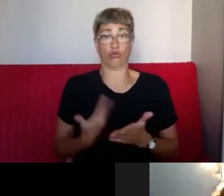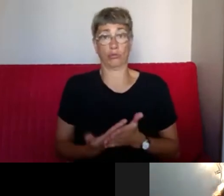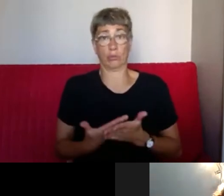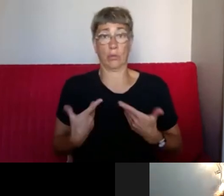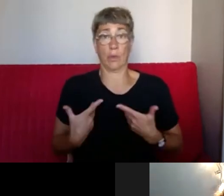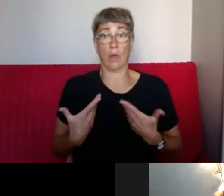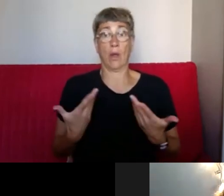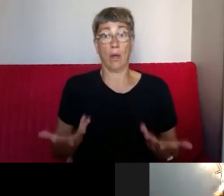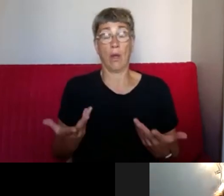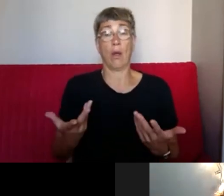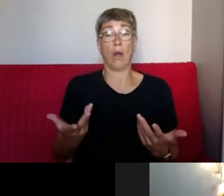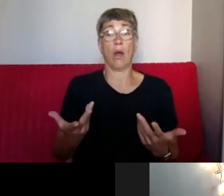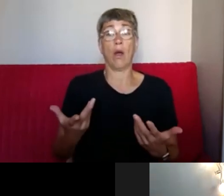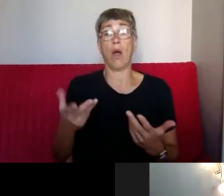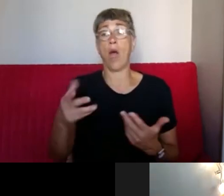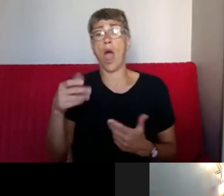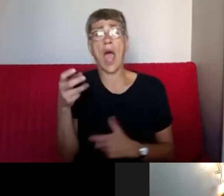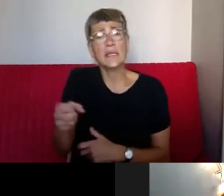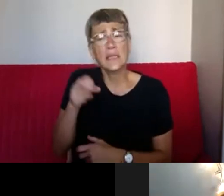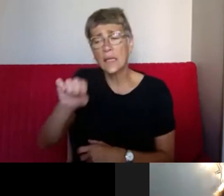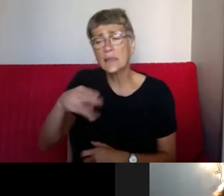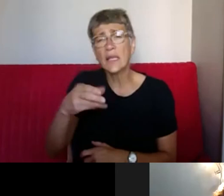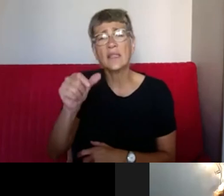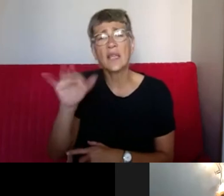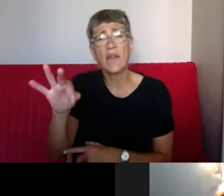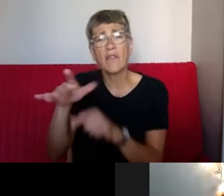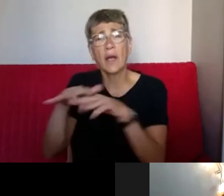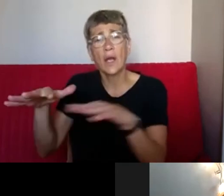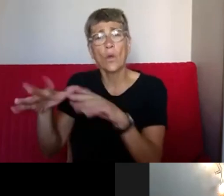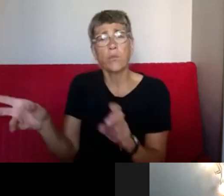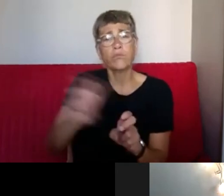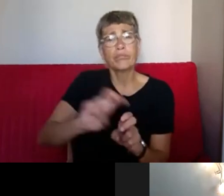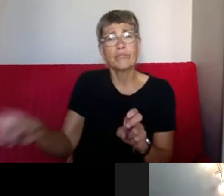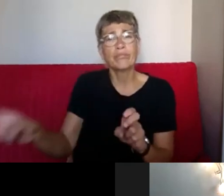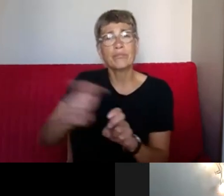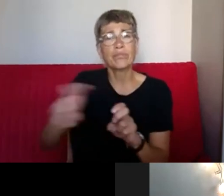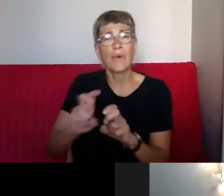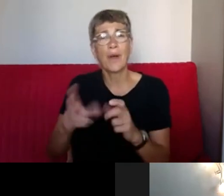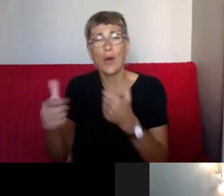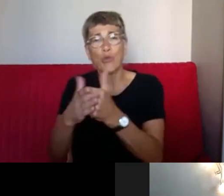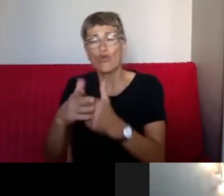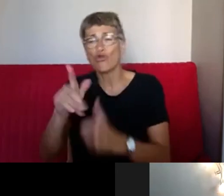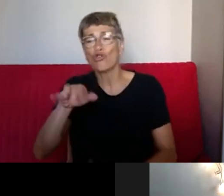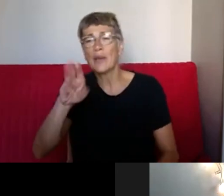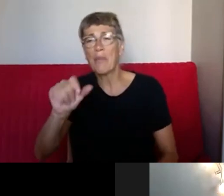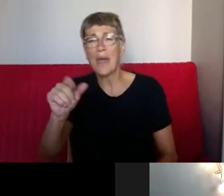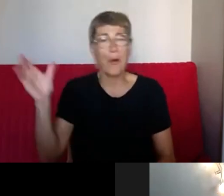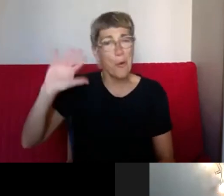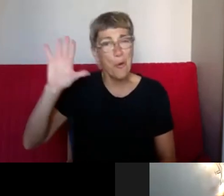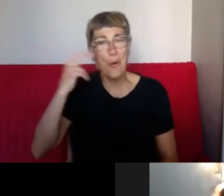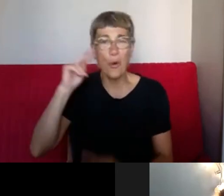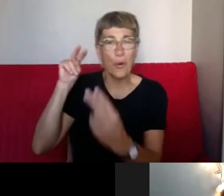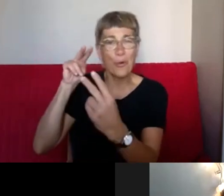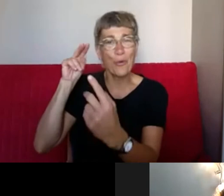alternance actuelle avec SNCF Réseau, juste à côté des bureaux d'Hilbert. On fait coucou par la tête de temps en temps. Non, c'est pas vrai, mais on